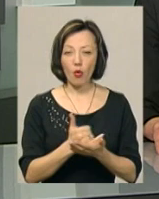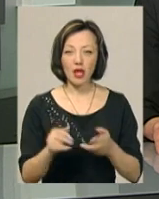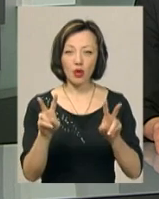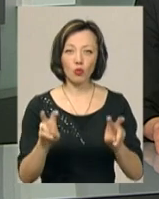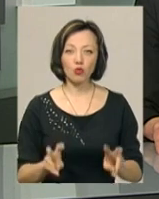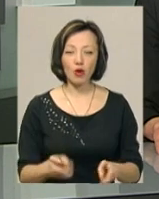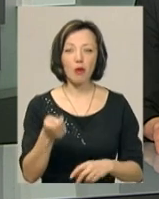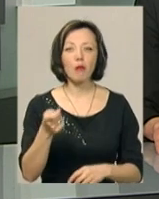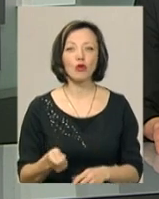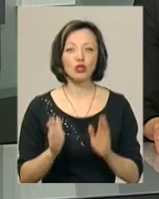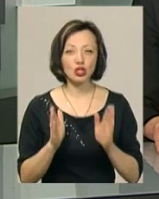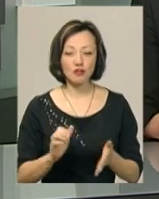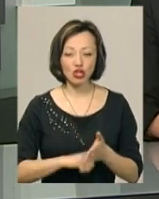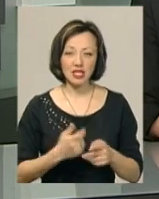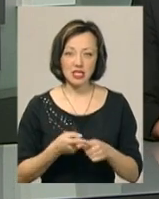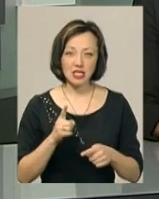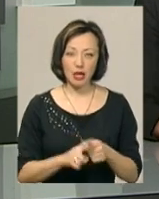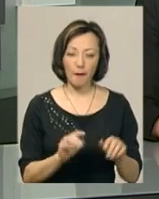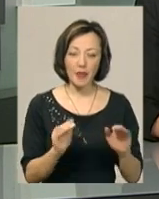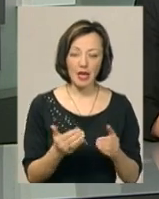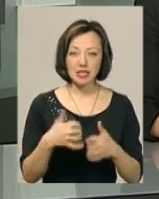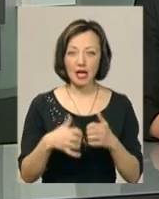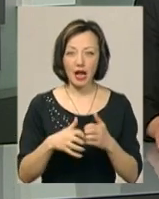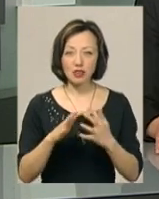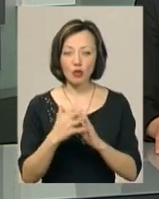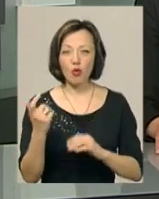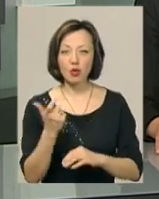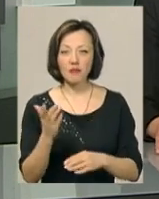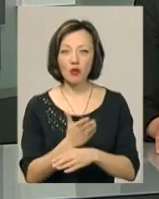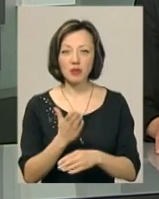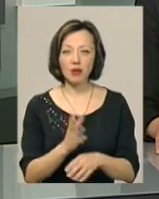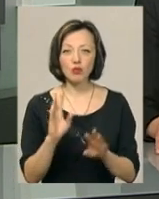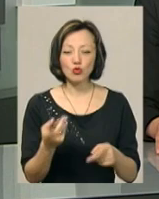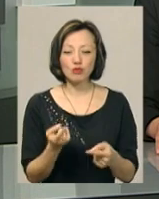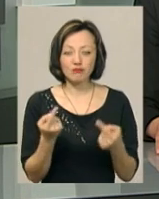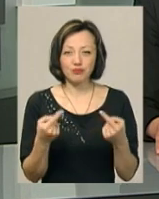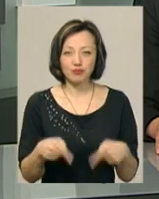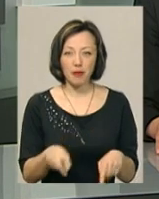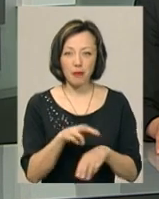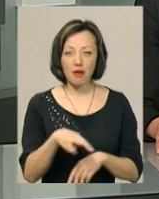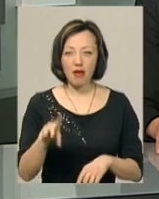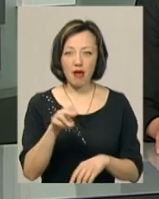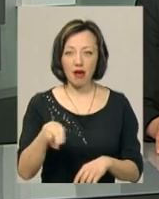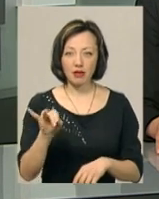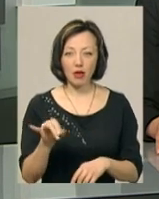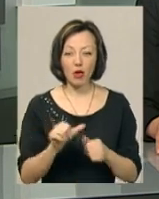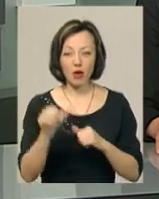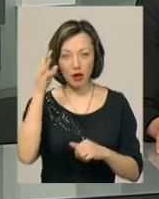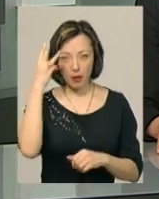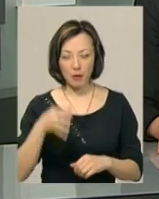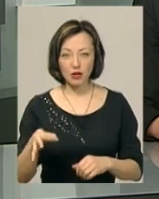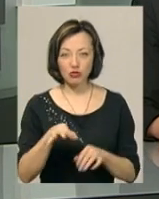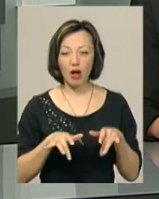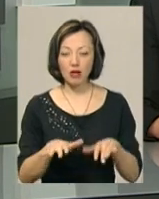культури значно подешевшають. Через це малі та середні сільгоспвиробники понесуть мільярдні збитки, кажуть фермери. Окрім Хмельниччини, такі ж